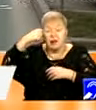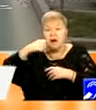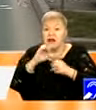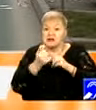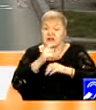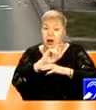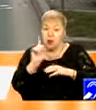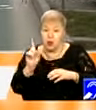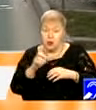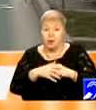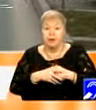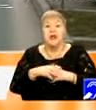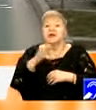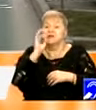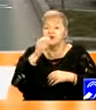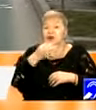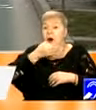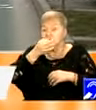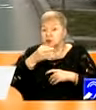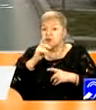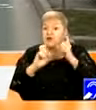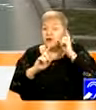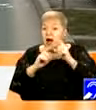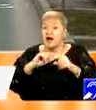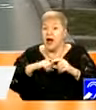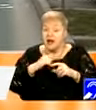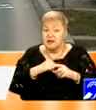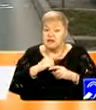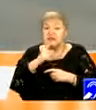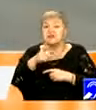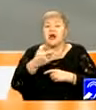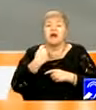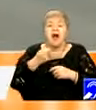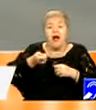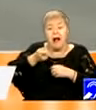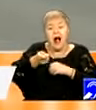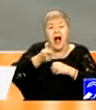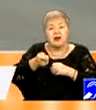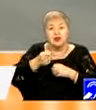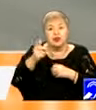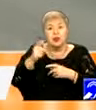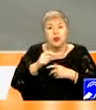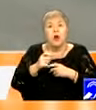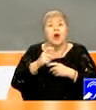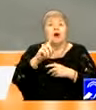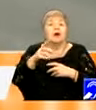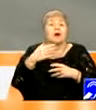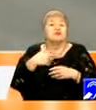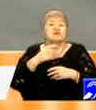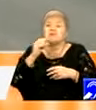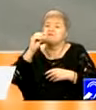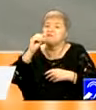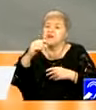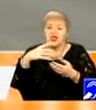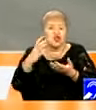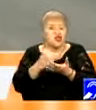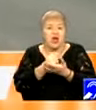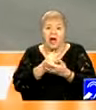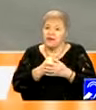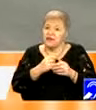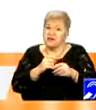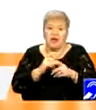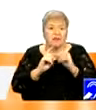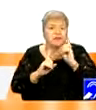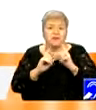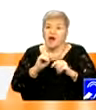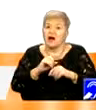ceea ce spun specialiștii, dacă au existat două formatări ale cardului respectiv, sunt foarte mici șansele, dacă nu